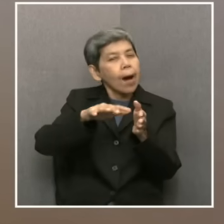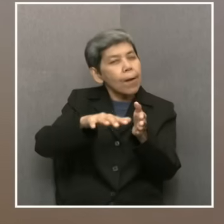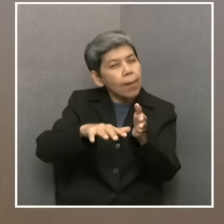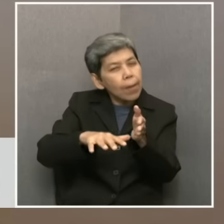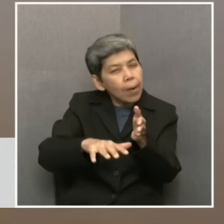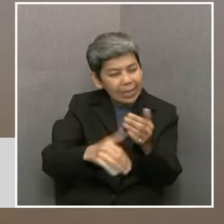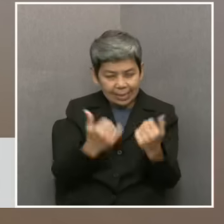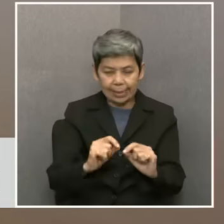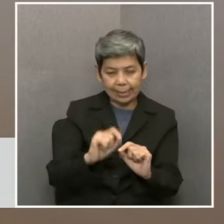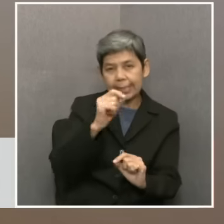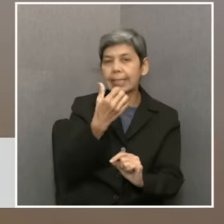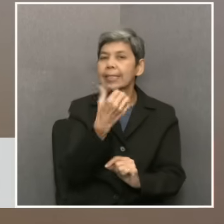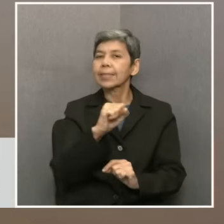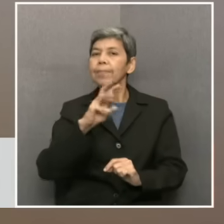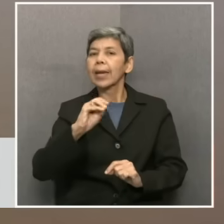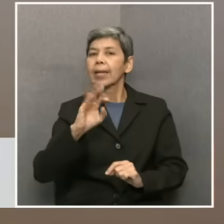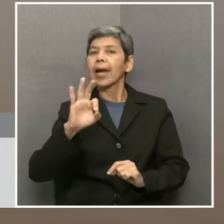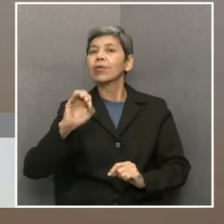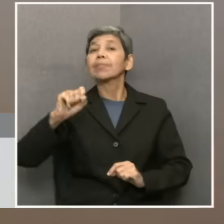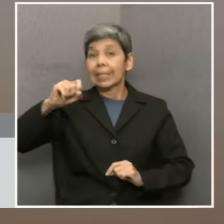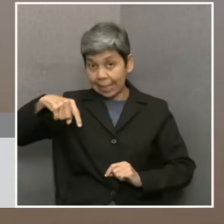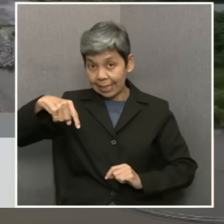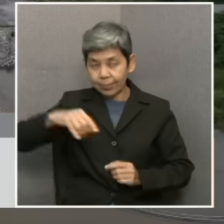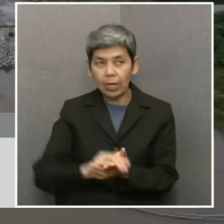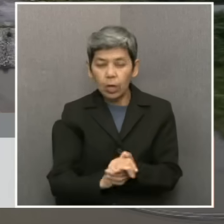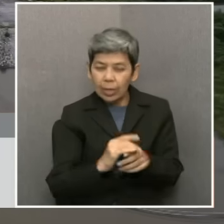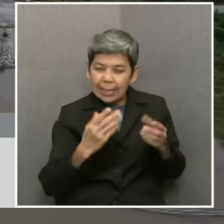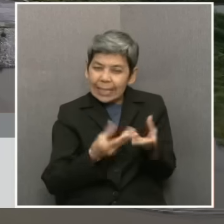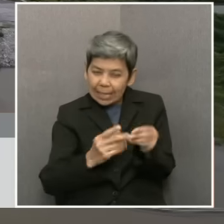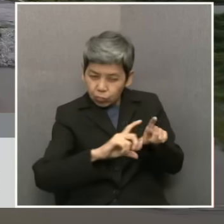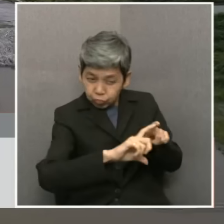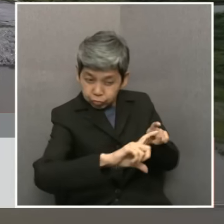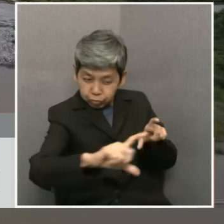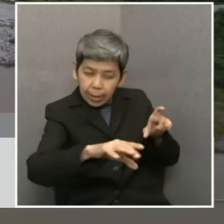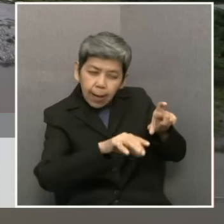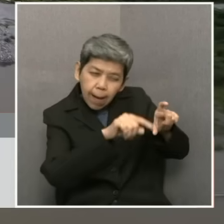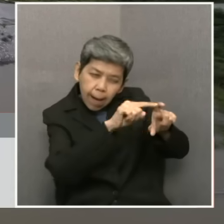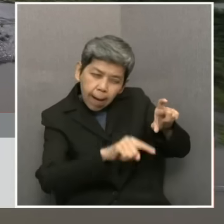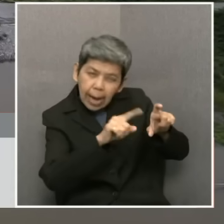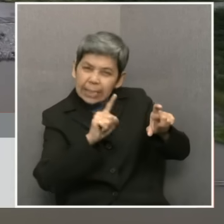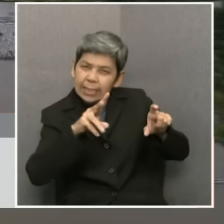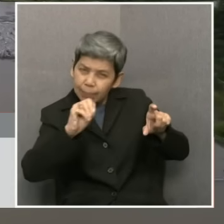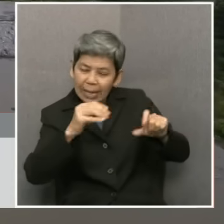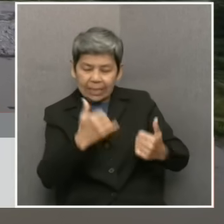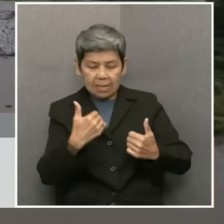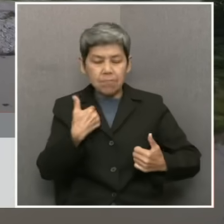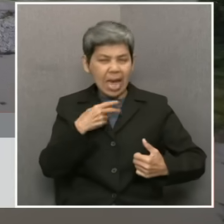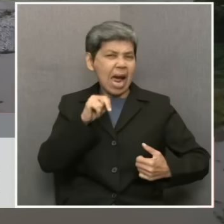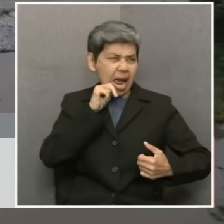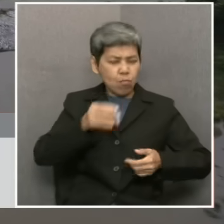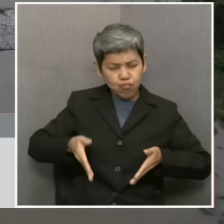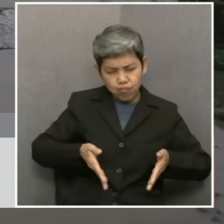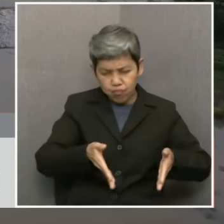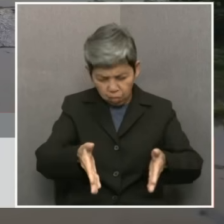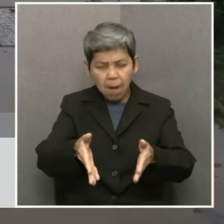ที่ 10ม 90ซมห่างจากจุดล้นตลิ่งประมาณ 1มตค่ะก็ยังคงมีผลกระทบต่อลำน้ำสาขา